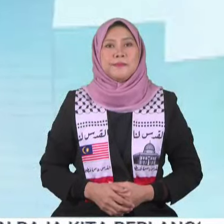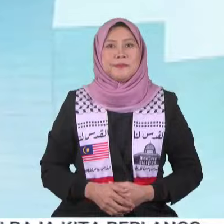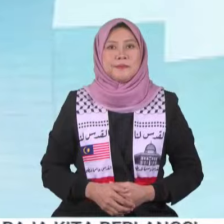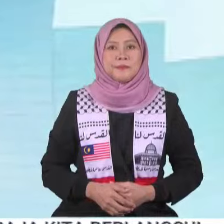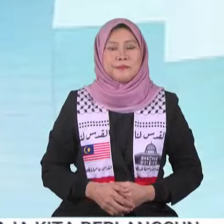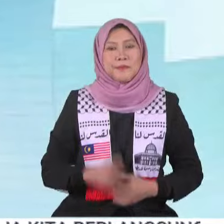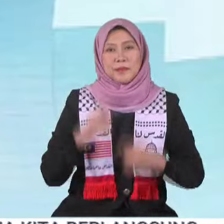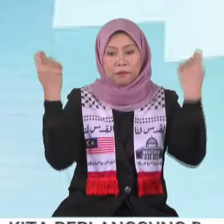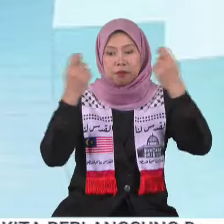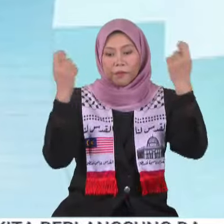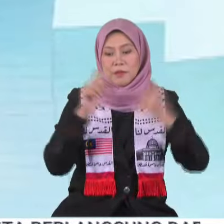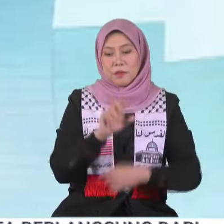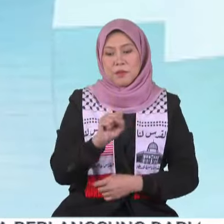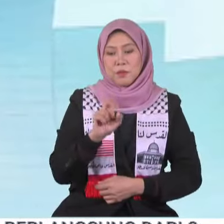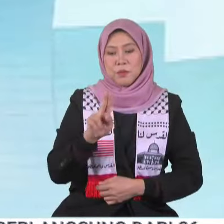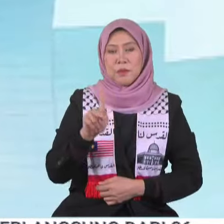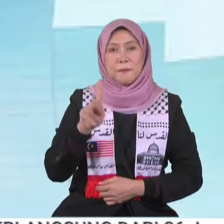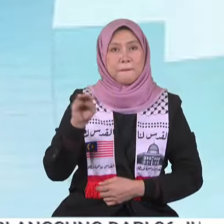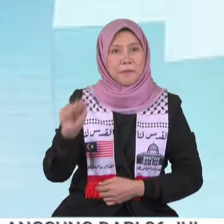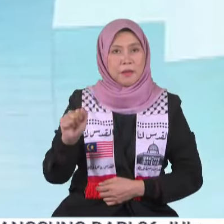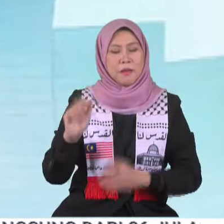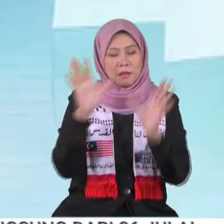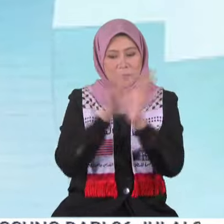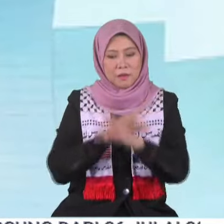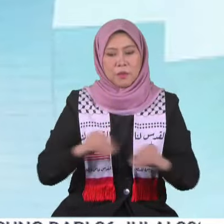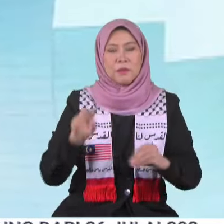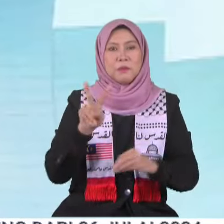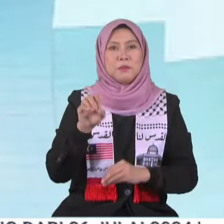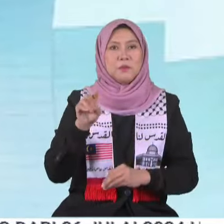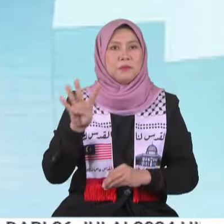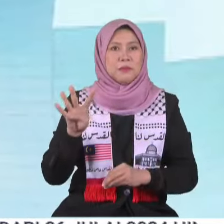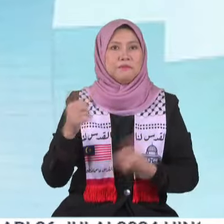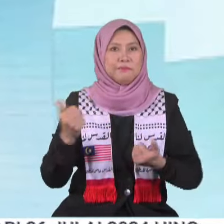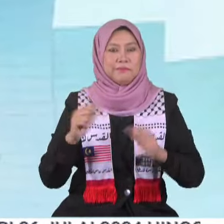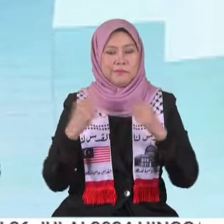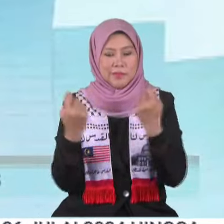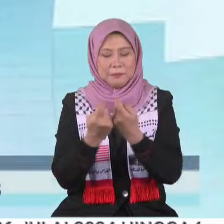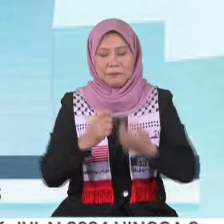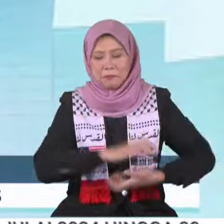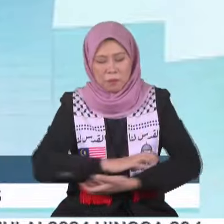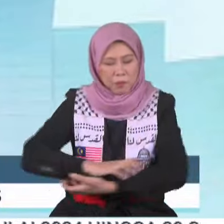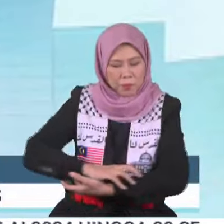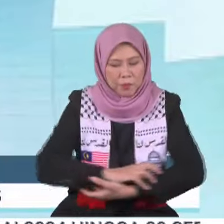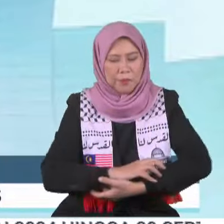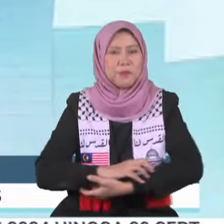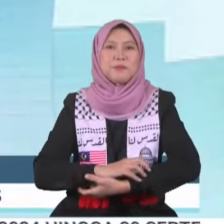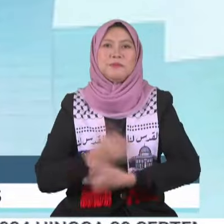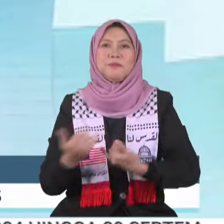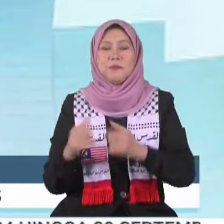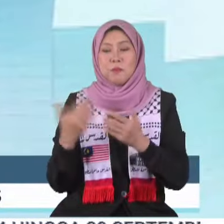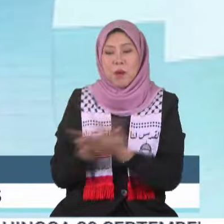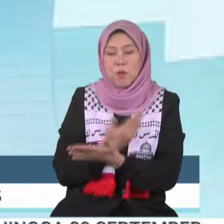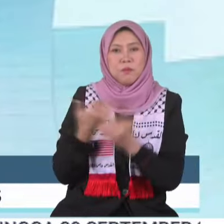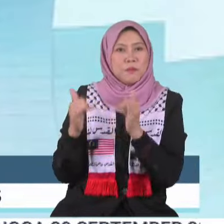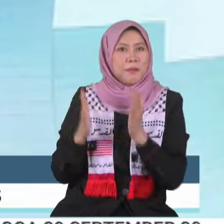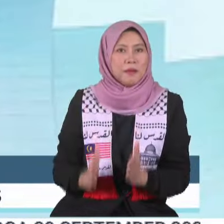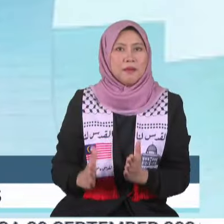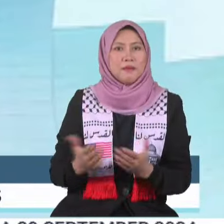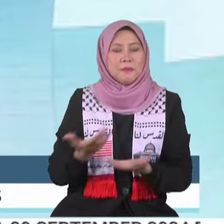Menjelang Sukma Sarawak 2024, skuad rugby 7 sebelah wanita Kedah mempertaruhkan muka baru dalam misi mempertahankan pingat